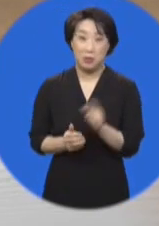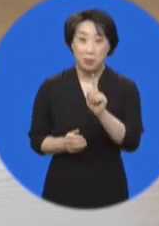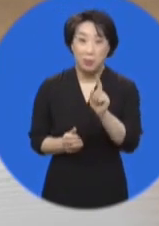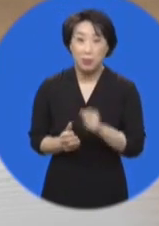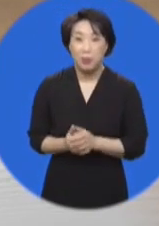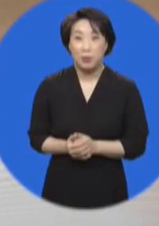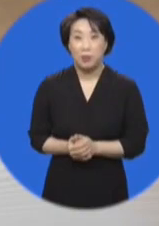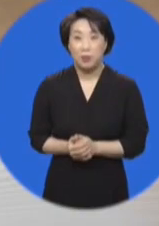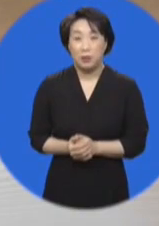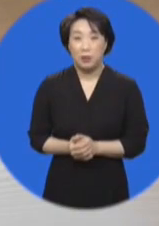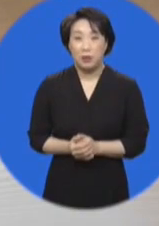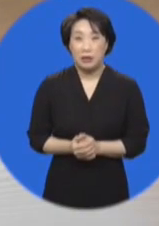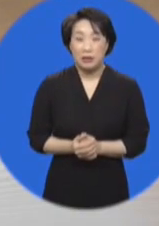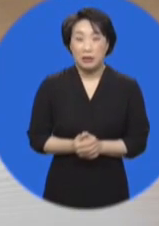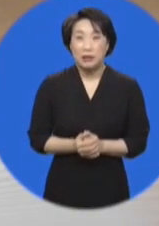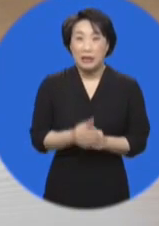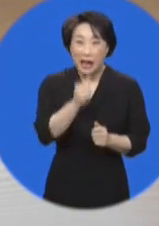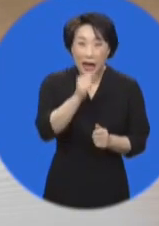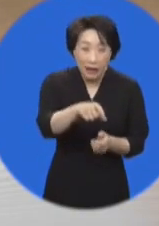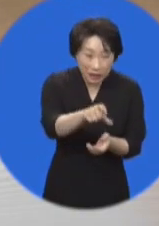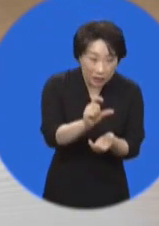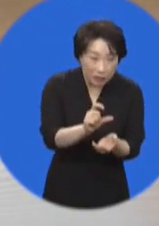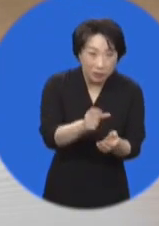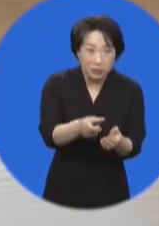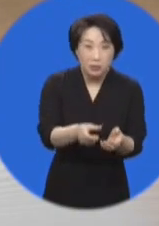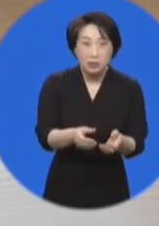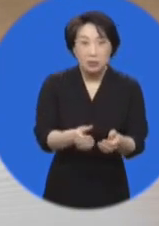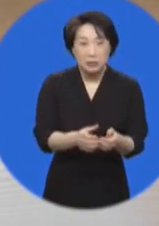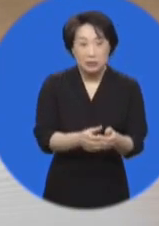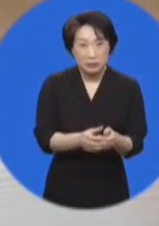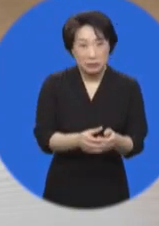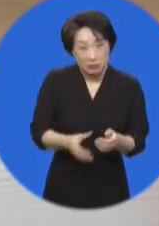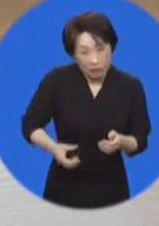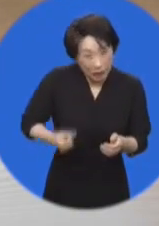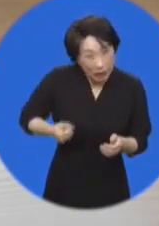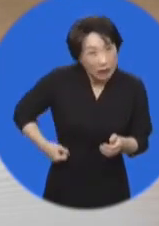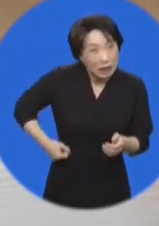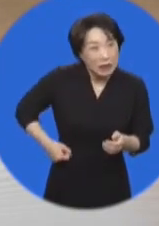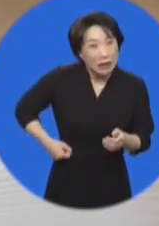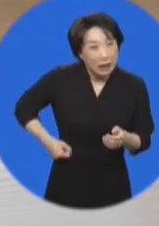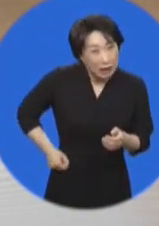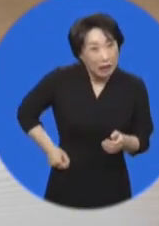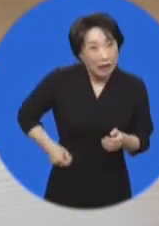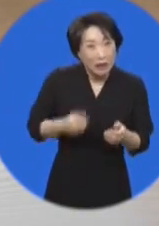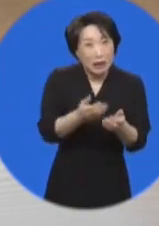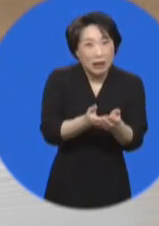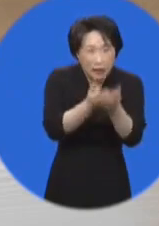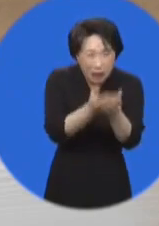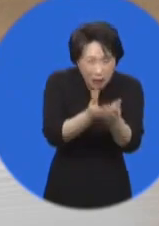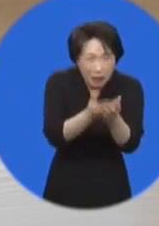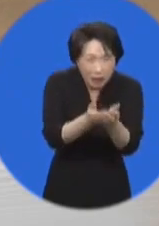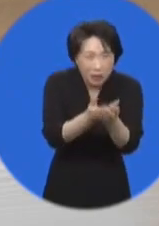말하느냐. 깡통을 차고 비례를 먹어도 지옥만은 가지 마라.